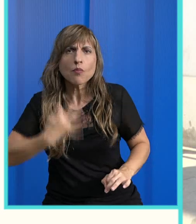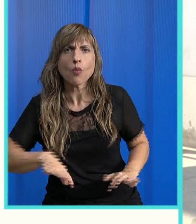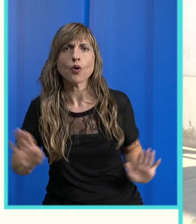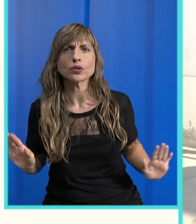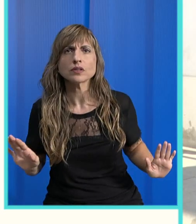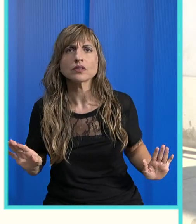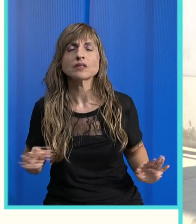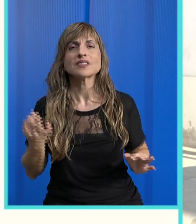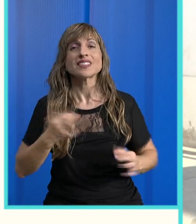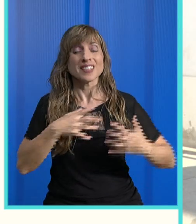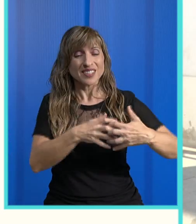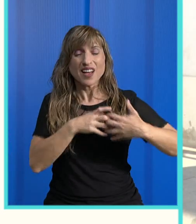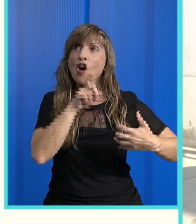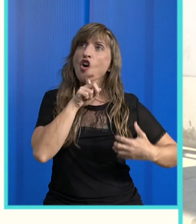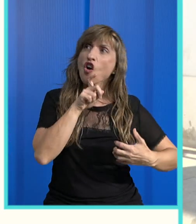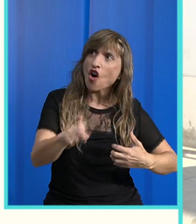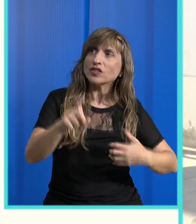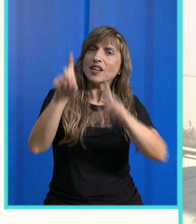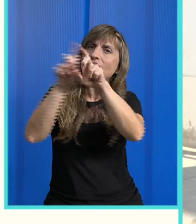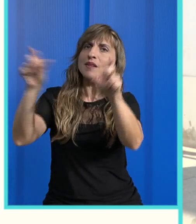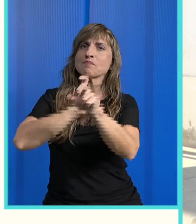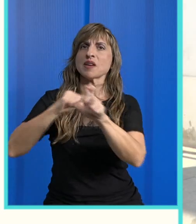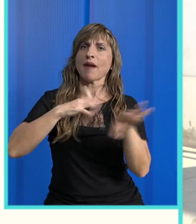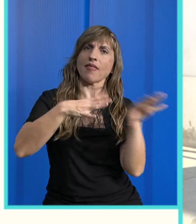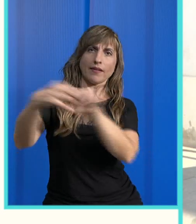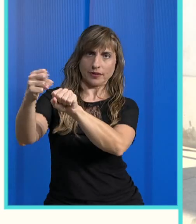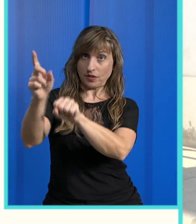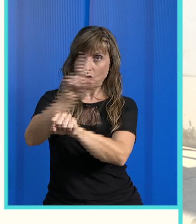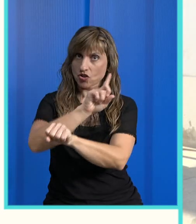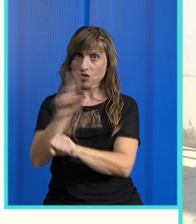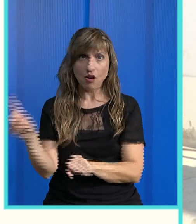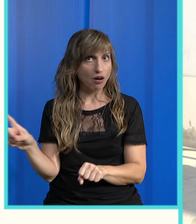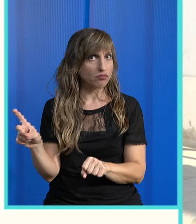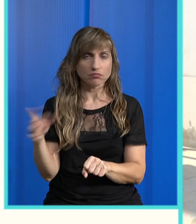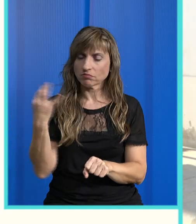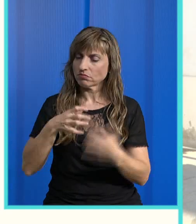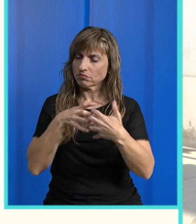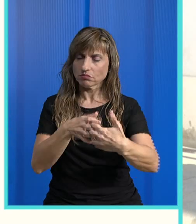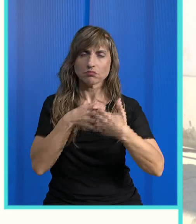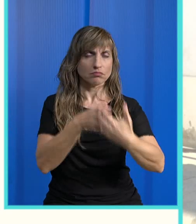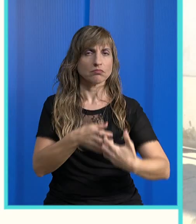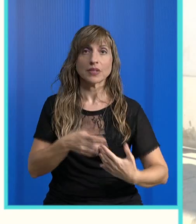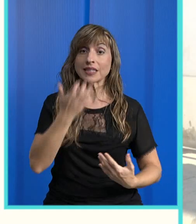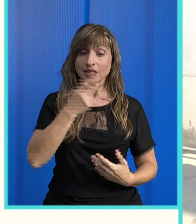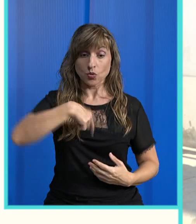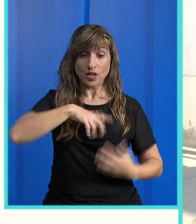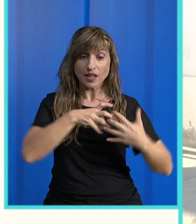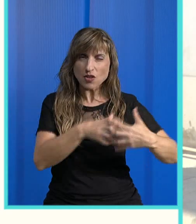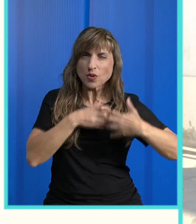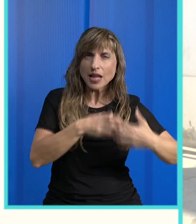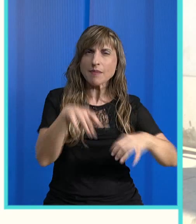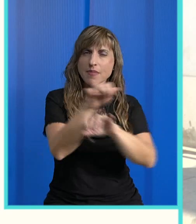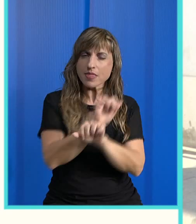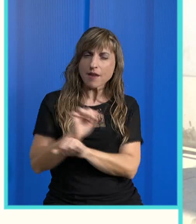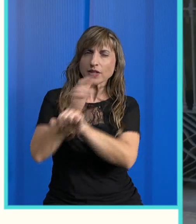en contra de la privatització i que això serà possible si nosaltres lluitem i defensem